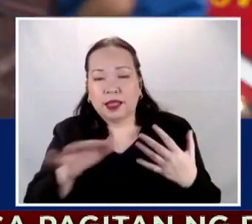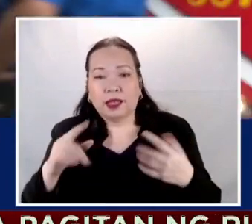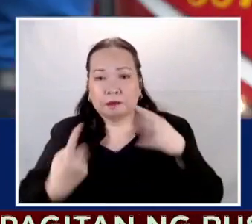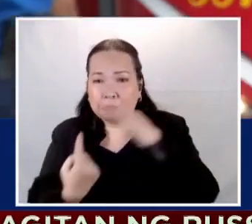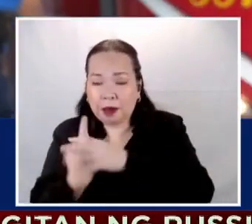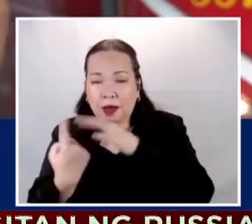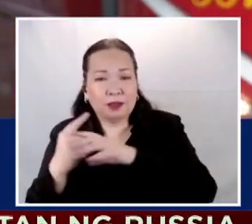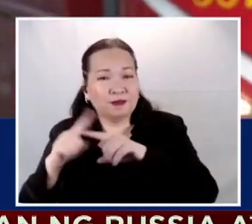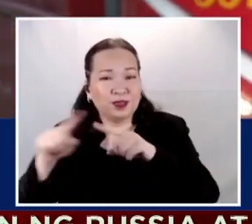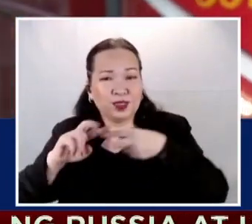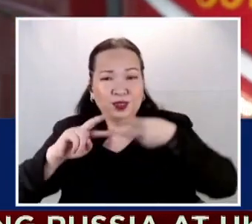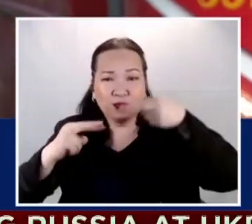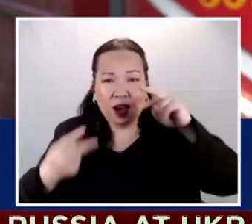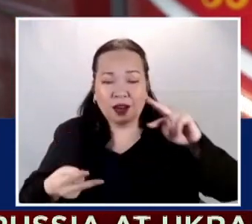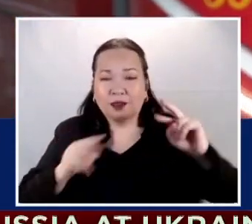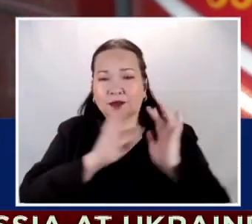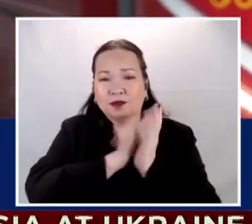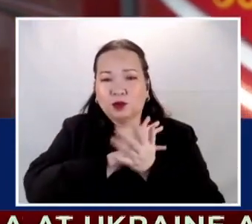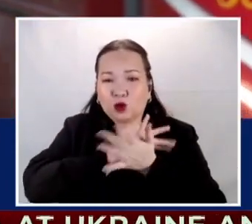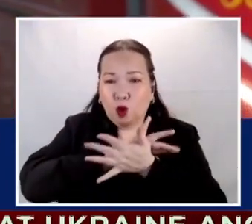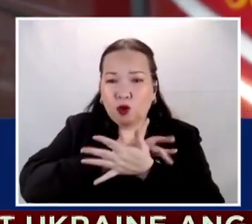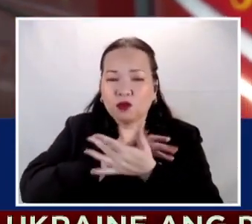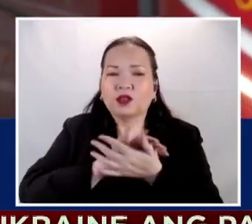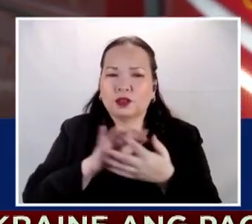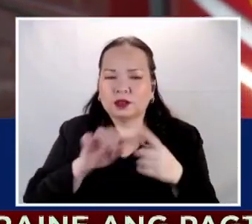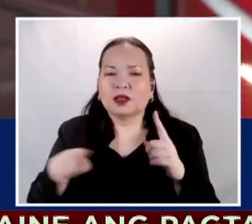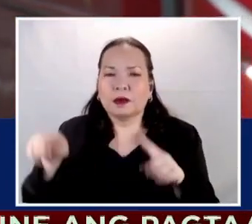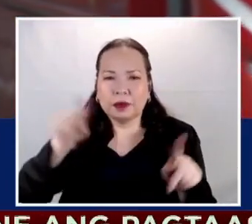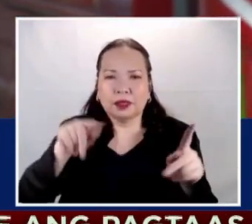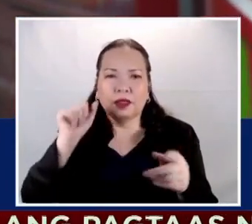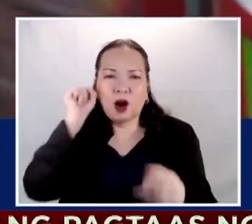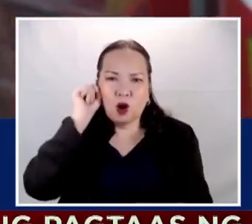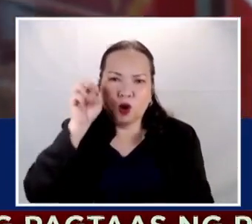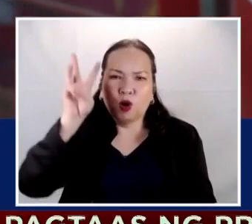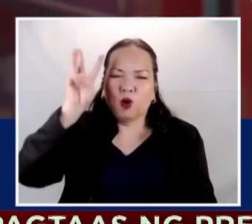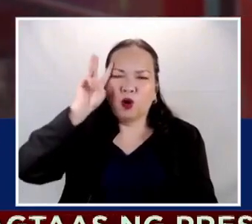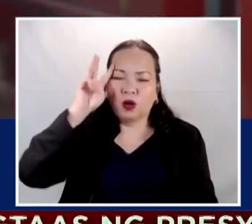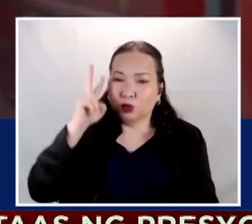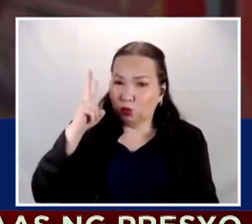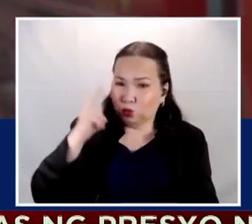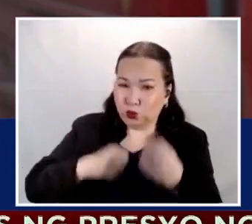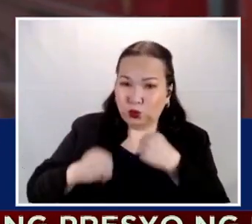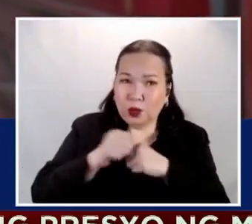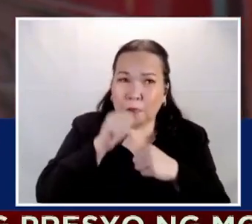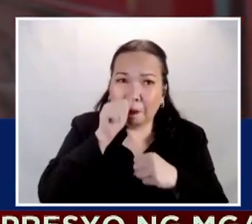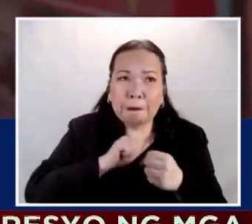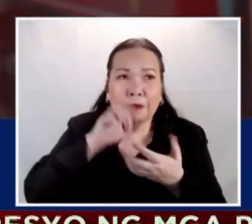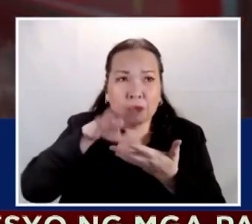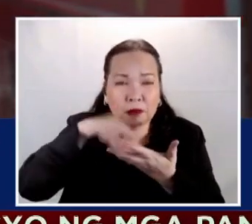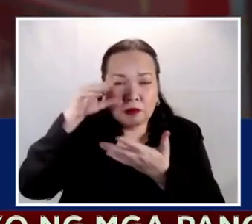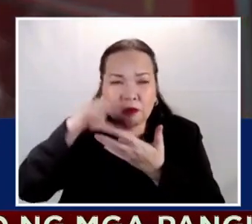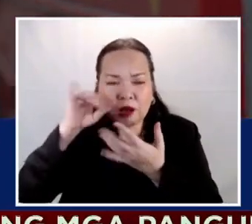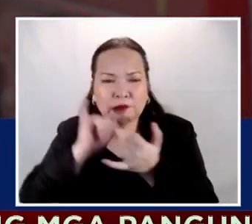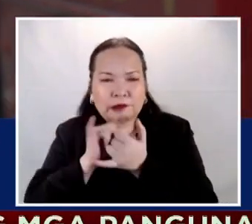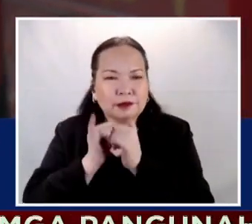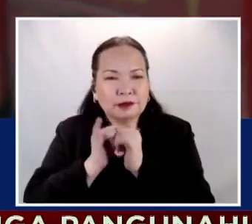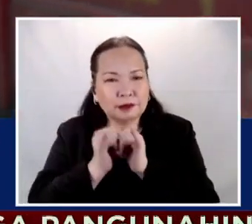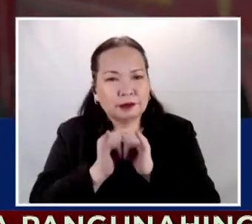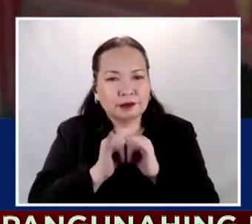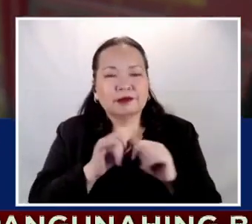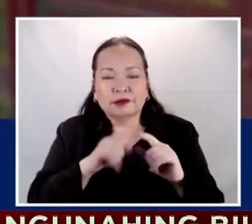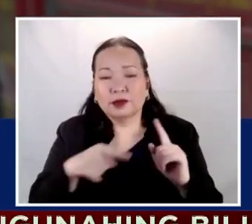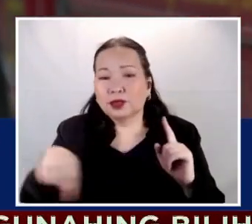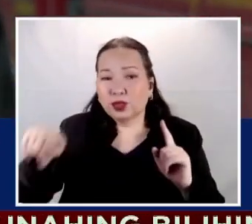may kakailang marami ng natutunan ng mga Pilipino sa 2 taon ng pandemya. Pero ang pangyayaring ito nagsilbi